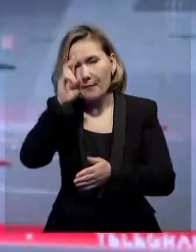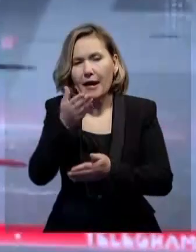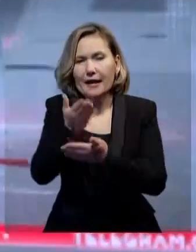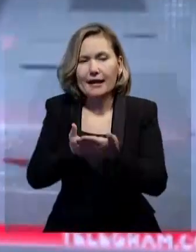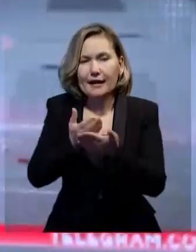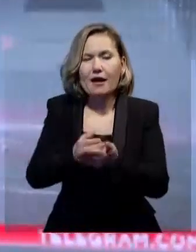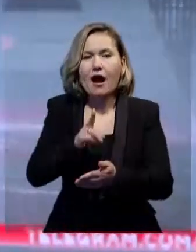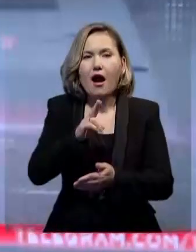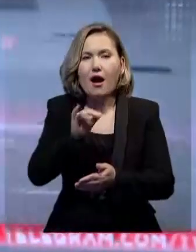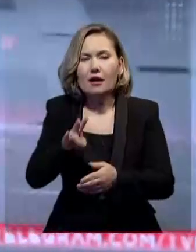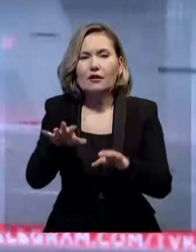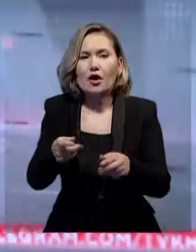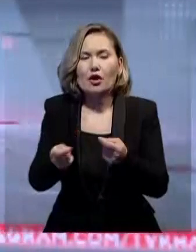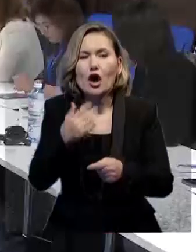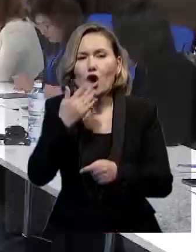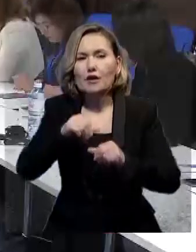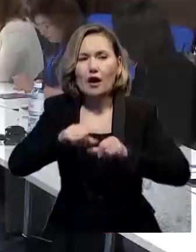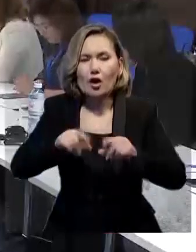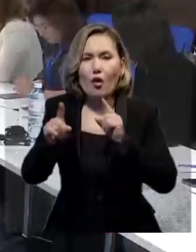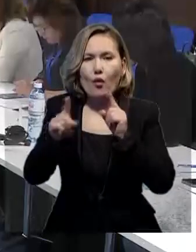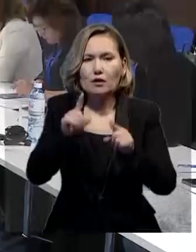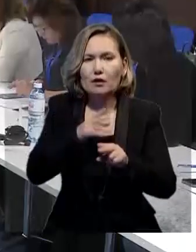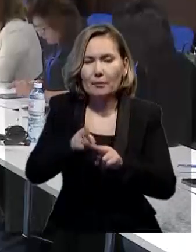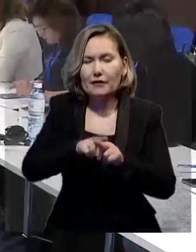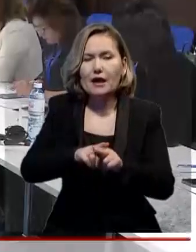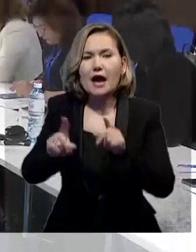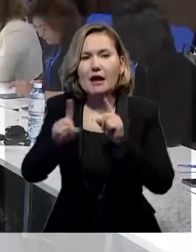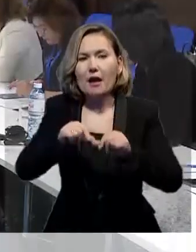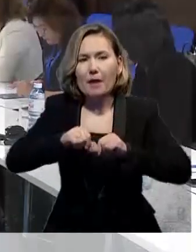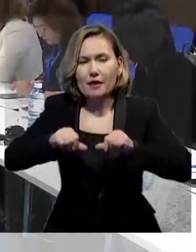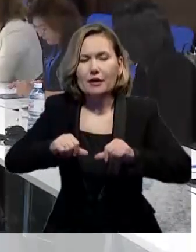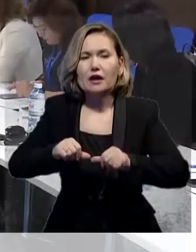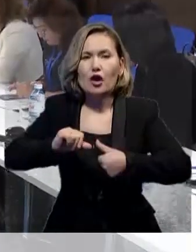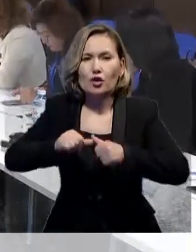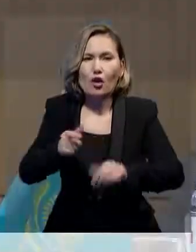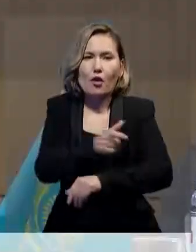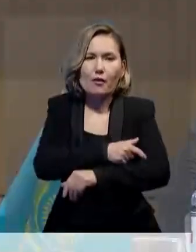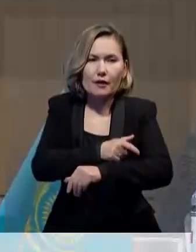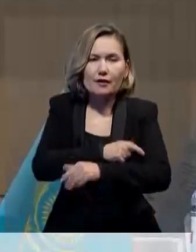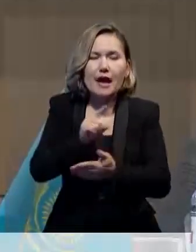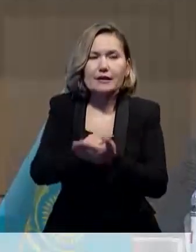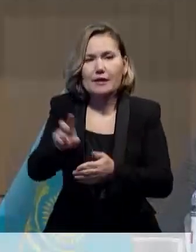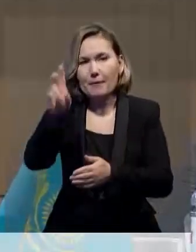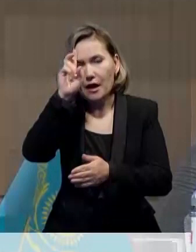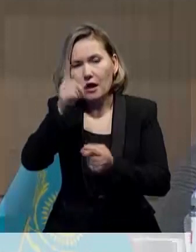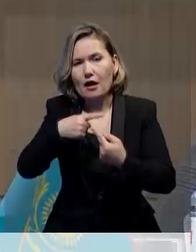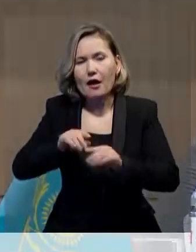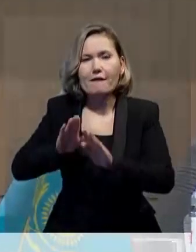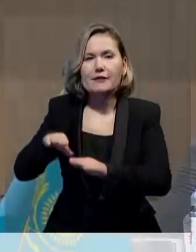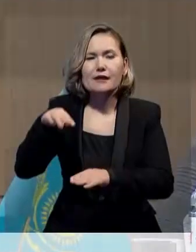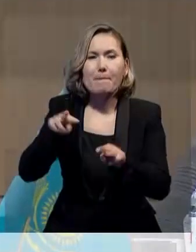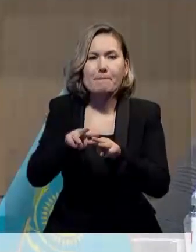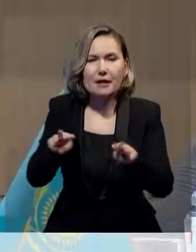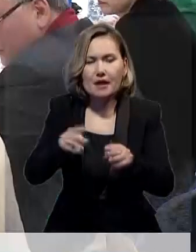Ерлан Қаринның төрағалығымен ұлттық комиссияның отырысы өтті. Жиынға комиссияның тұрақты мүшелері тиісті мемлекеттік органдардың